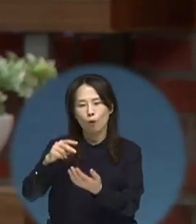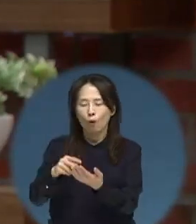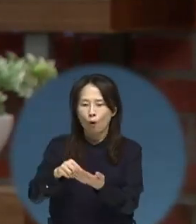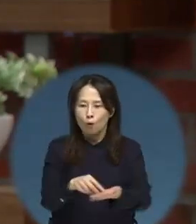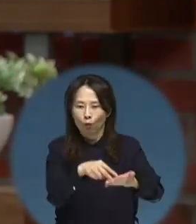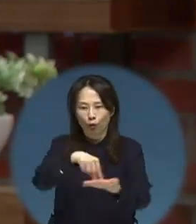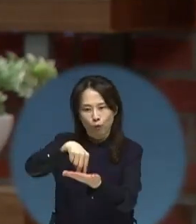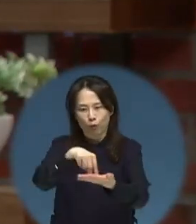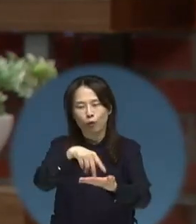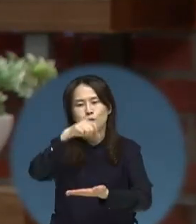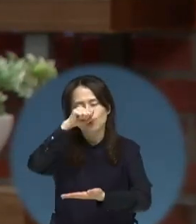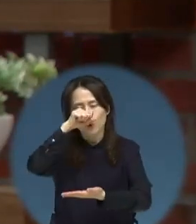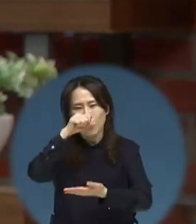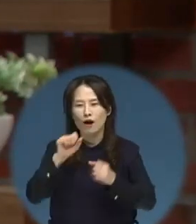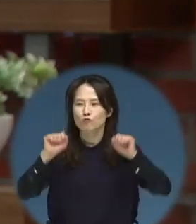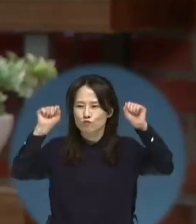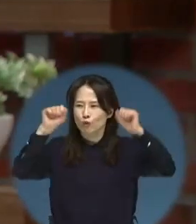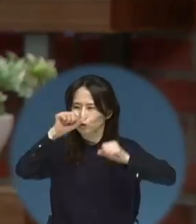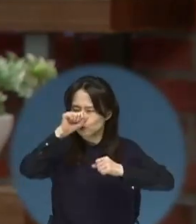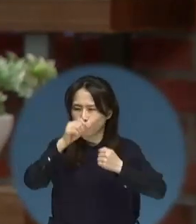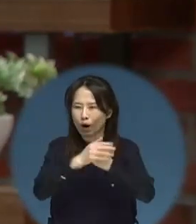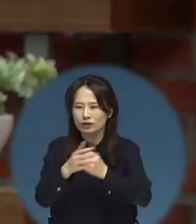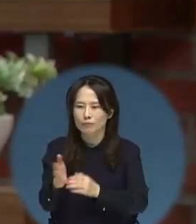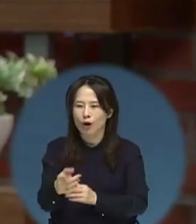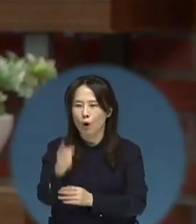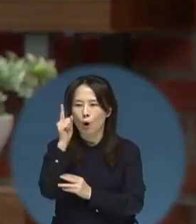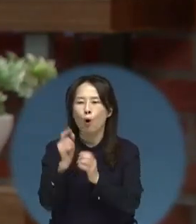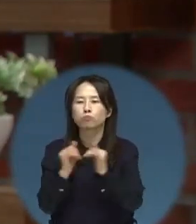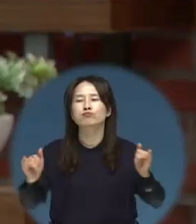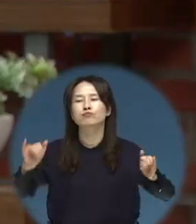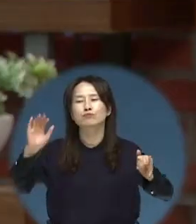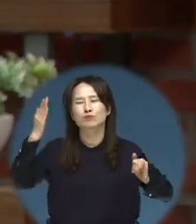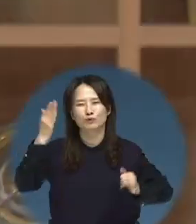좋아하고 운동도 좋아하는데 그런 서핑하는 어부가 되고 싶어요.